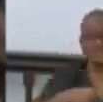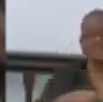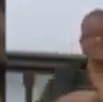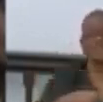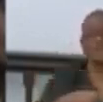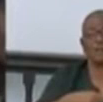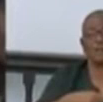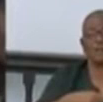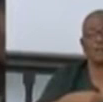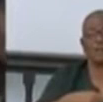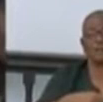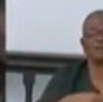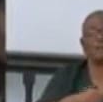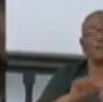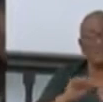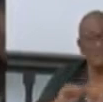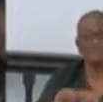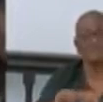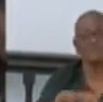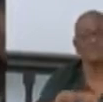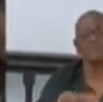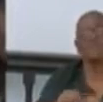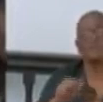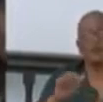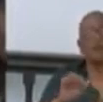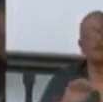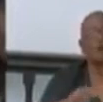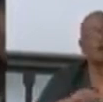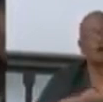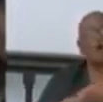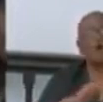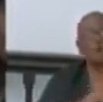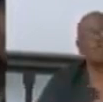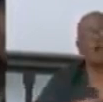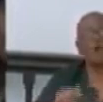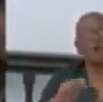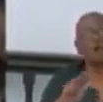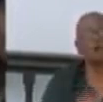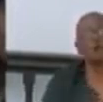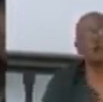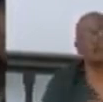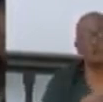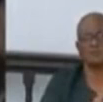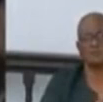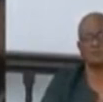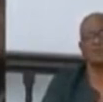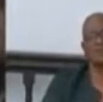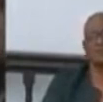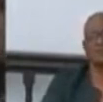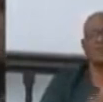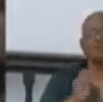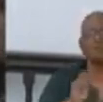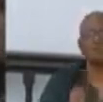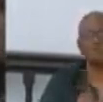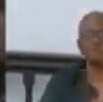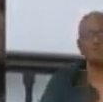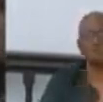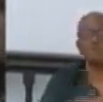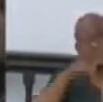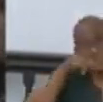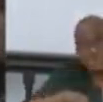kong fudi gralanti e payempaimang e sorgu takalasene waka atapapis dati ma oktu a